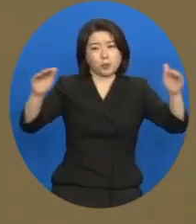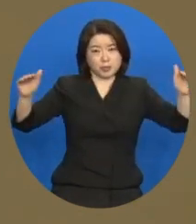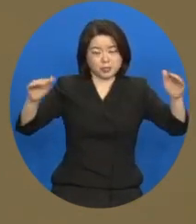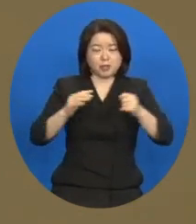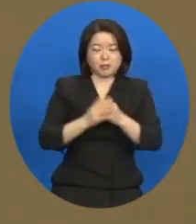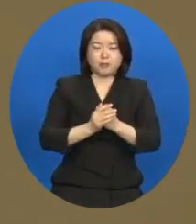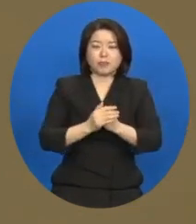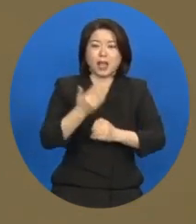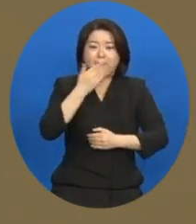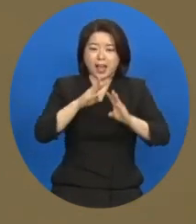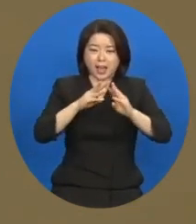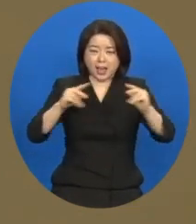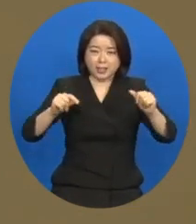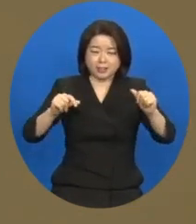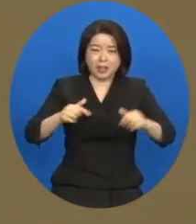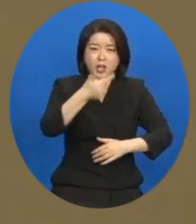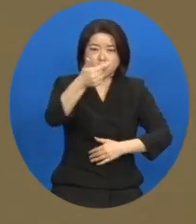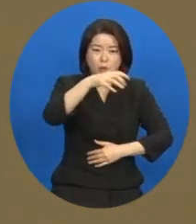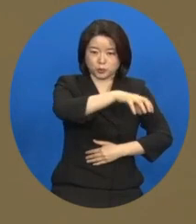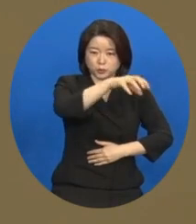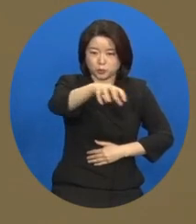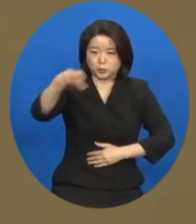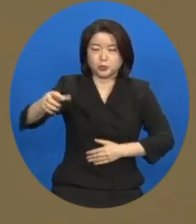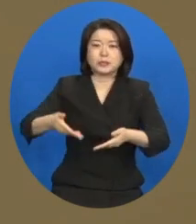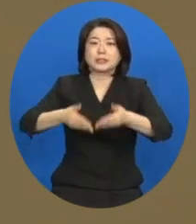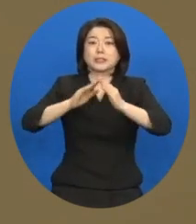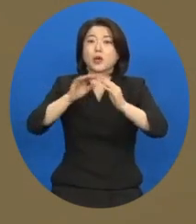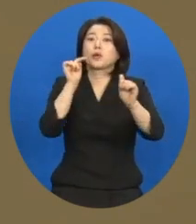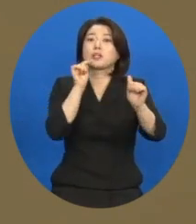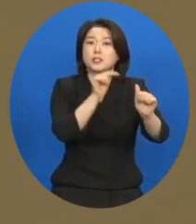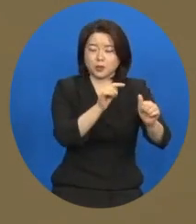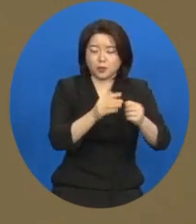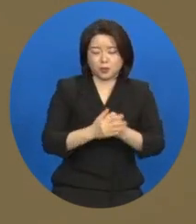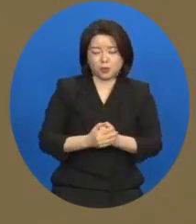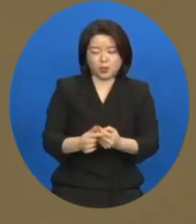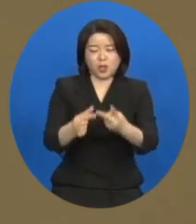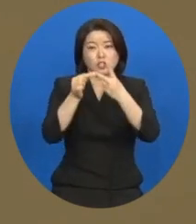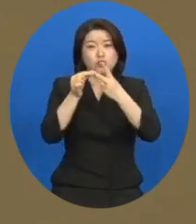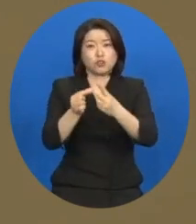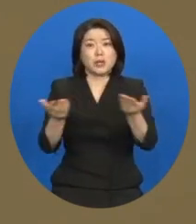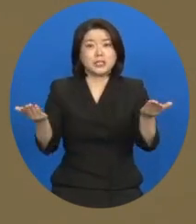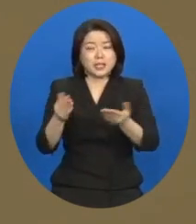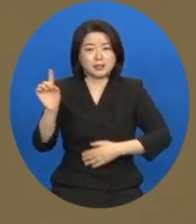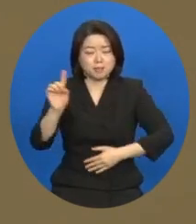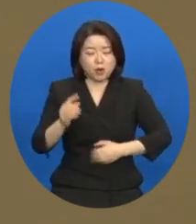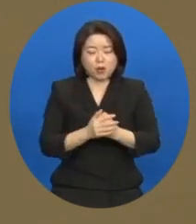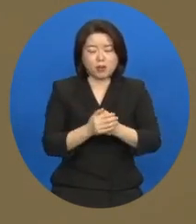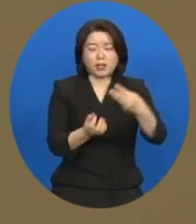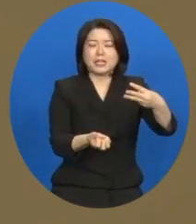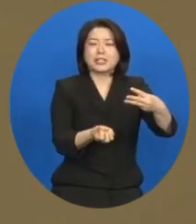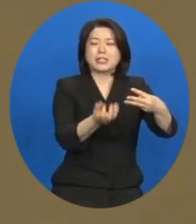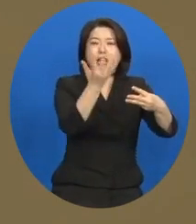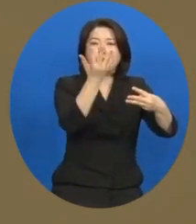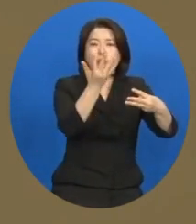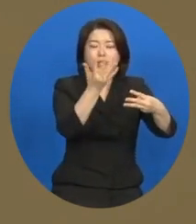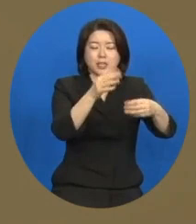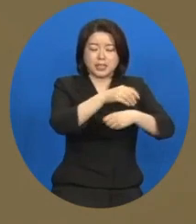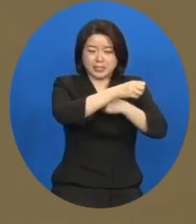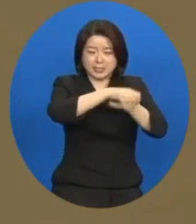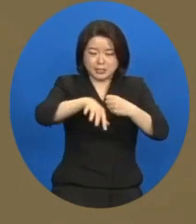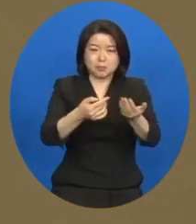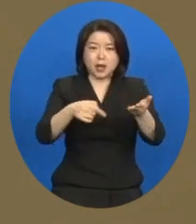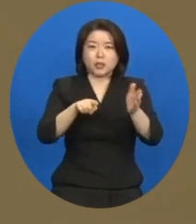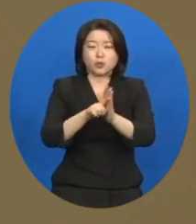전역에 6군데 성을 세우게 하시고 두 번째 하신 것이 레위 지파를 위한 성읍을